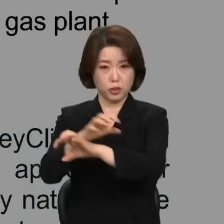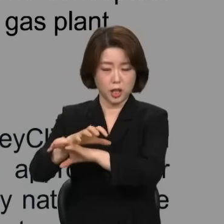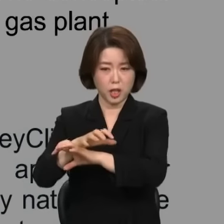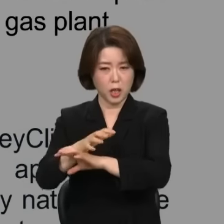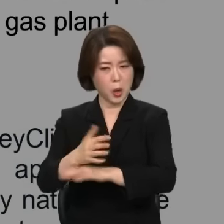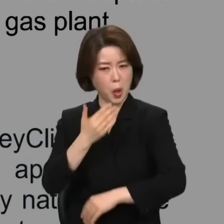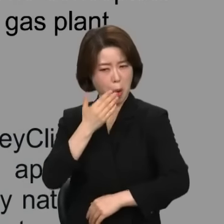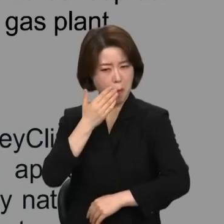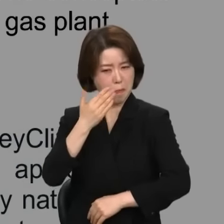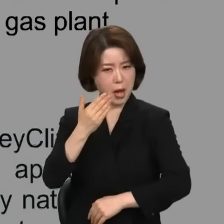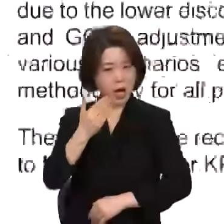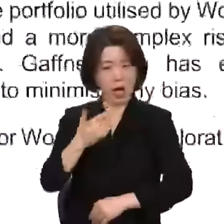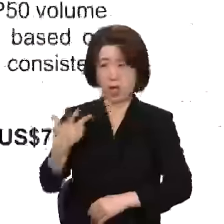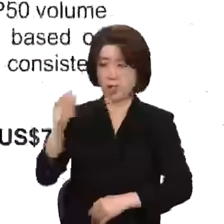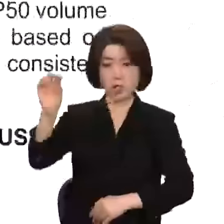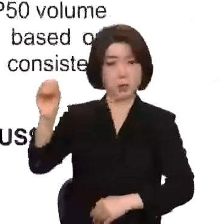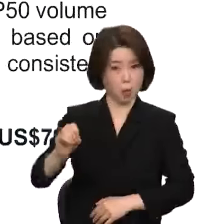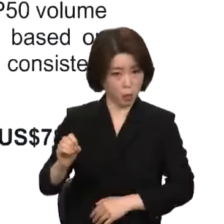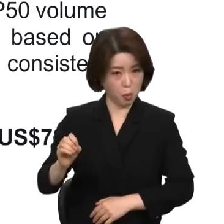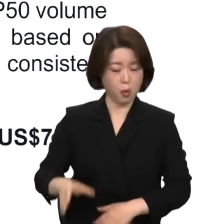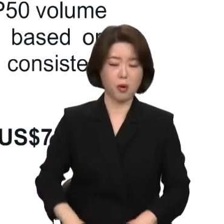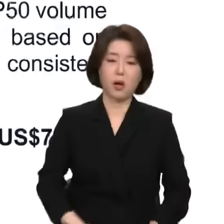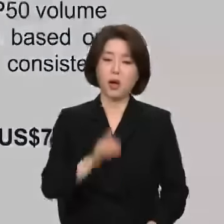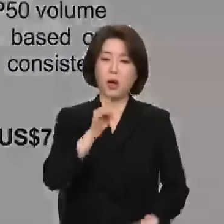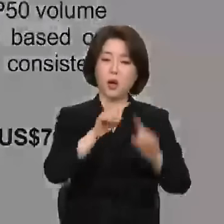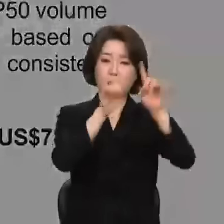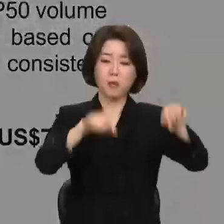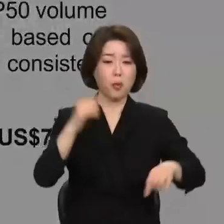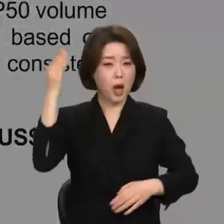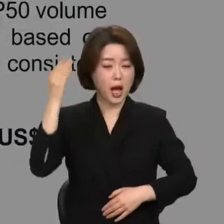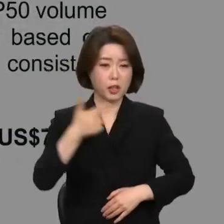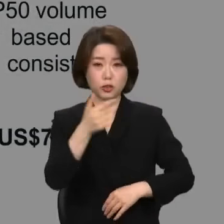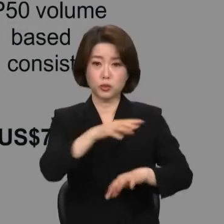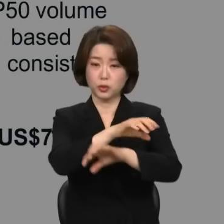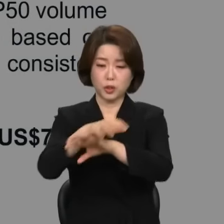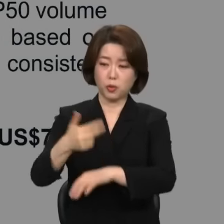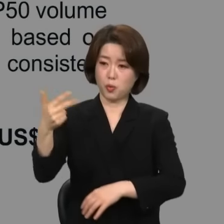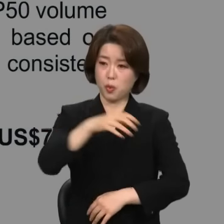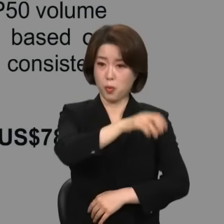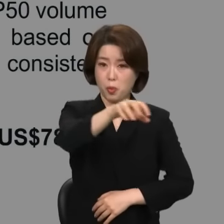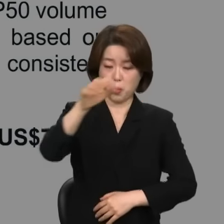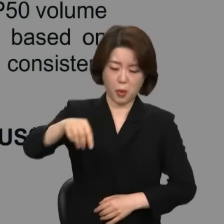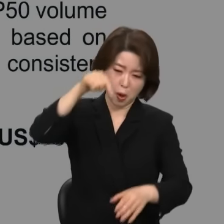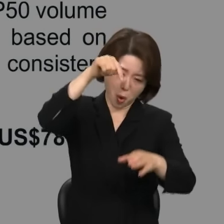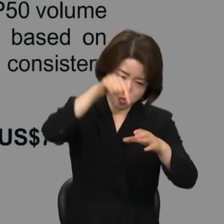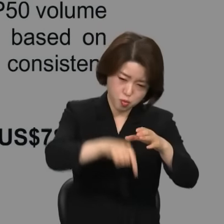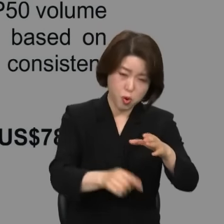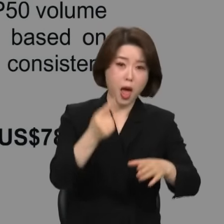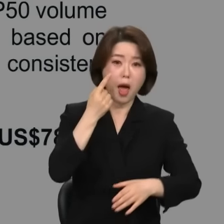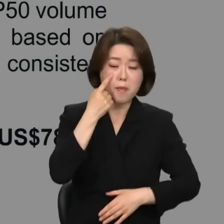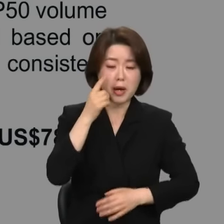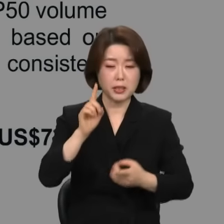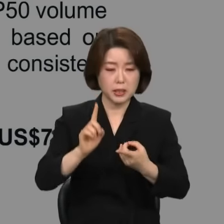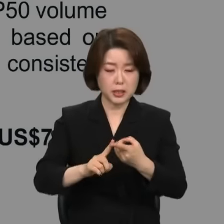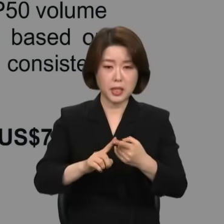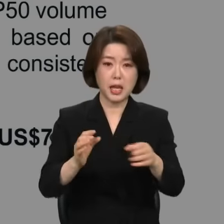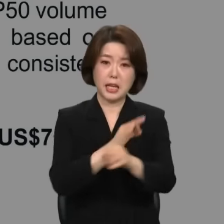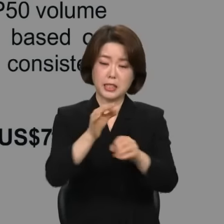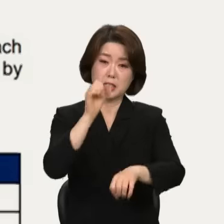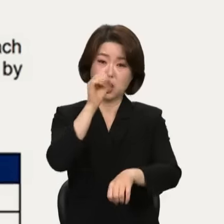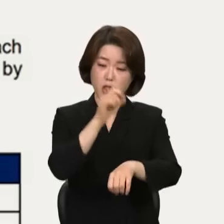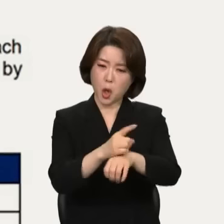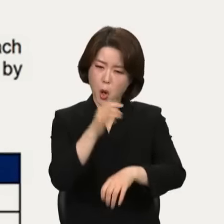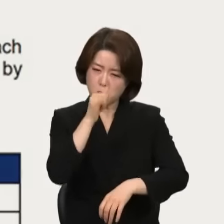75% 나옵니다 보고서는 한국 대계를 포함해 일곱 곳을 시추 있을 때 경제성이 있는지 emv